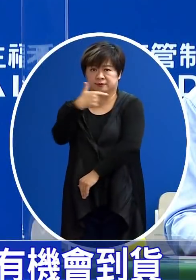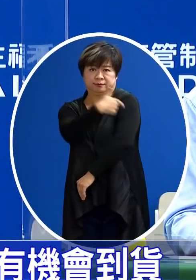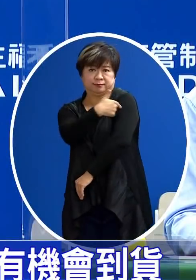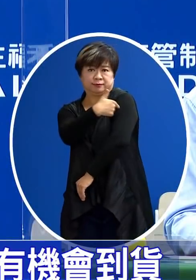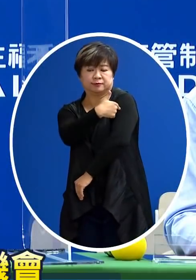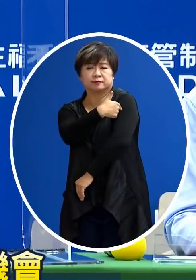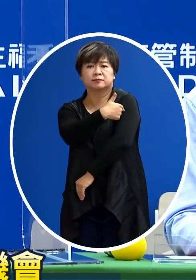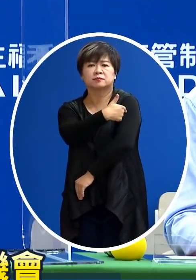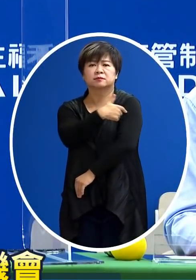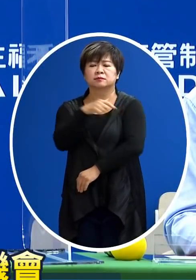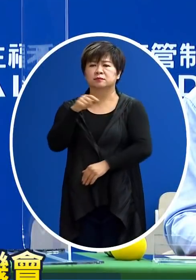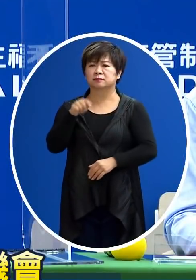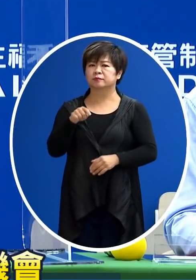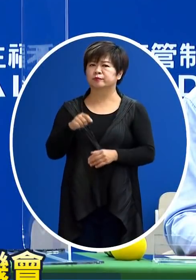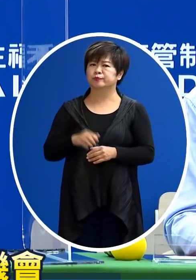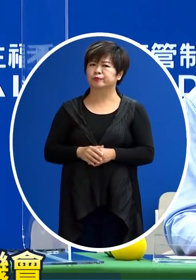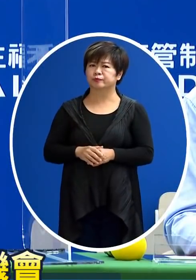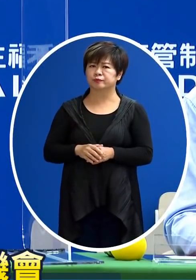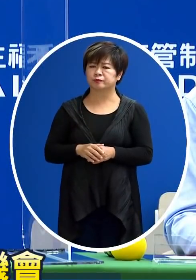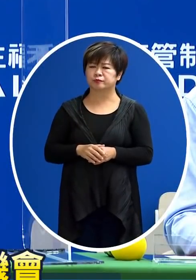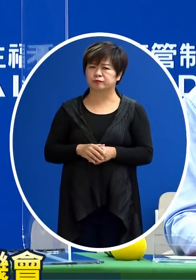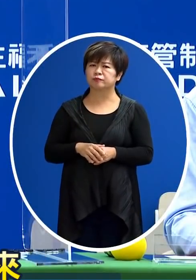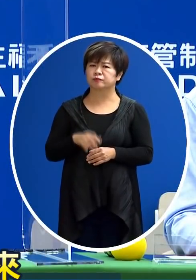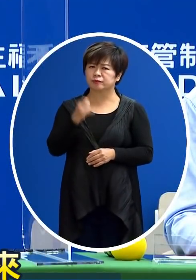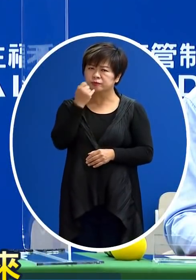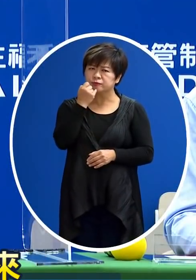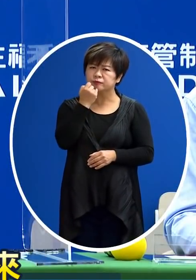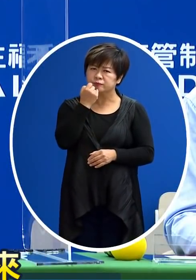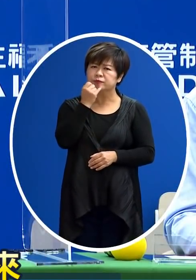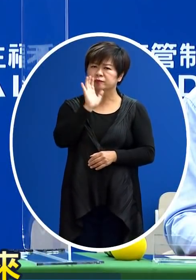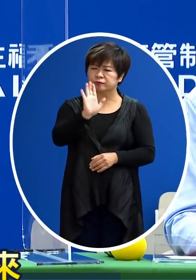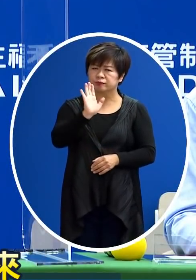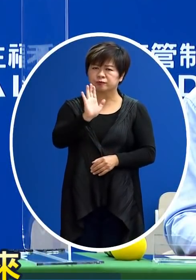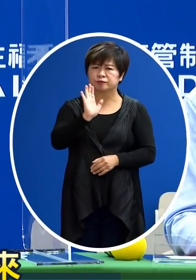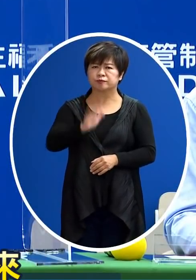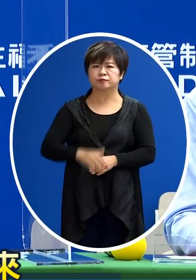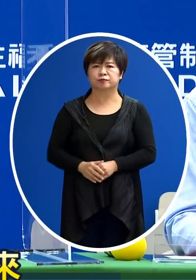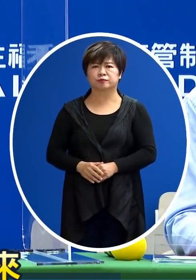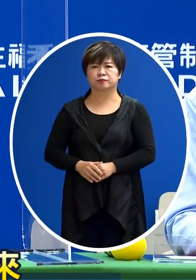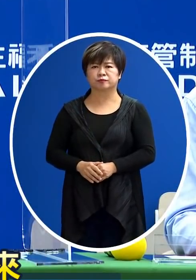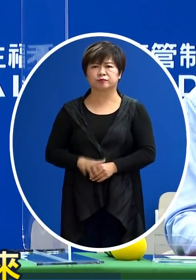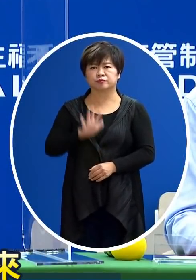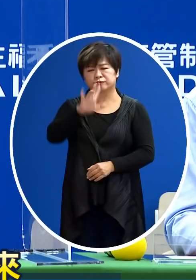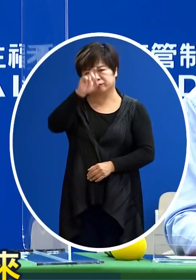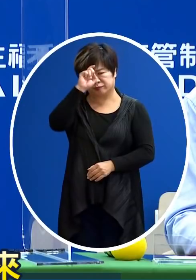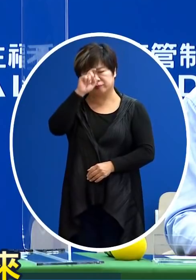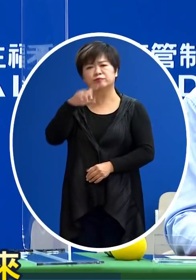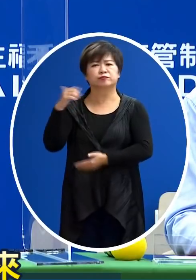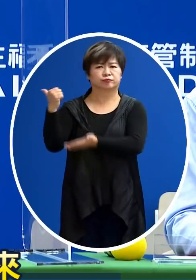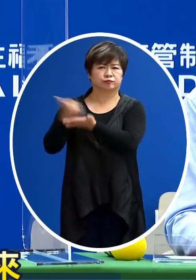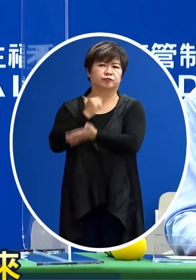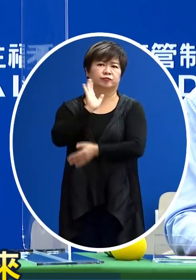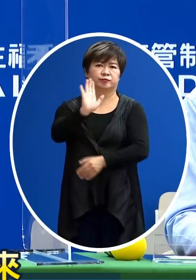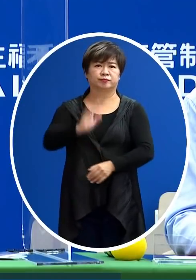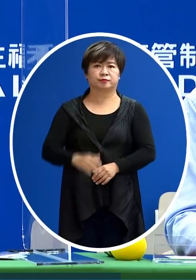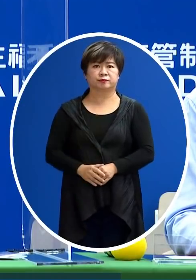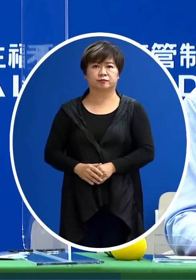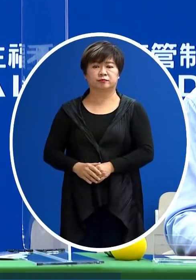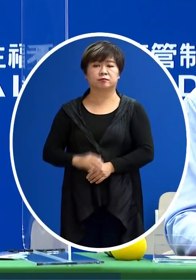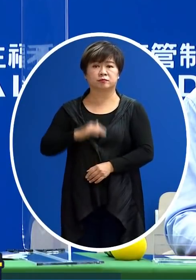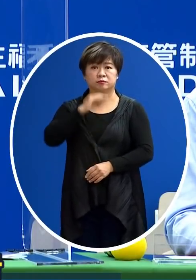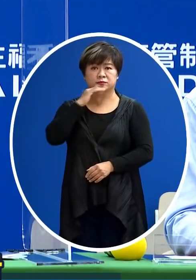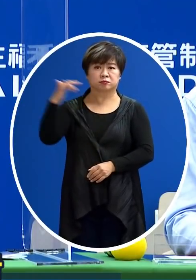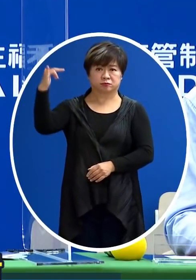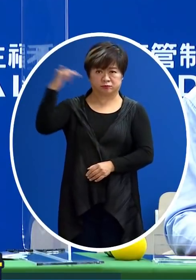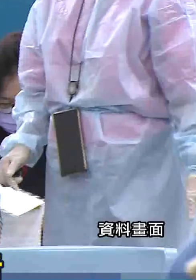莫德纳应该也有机会了，应该有机会会来，那到的时候再跟